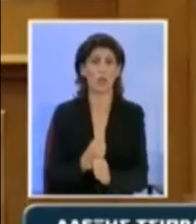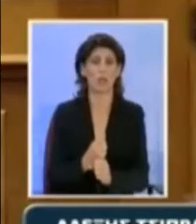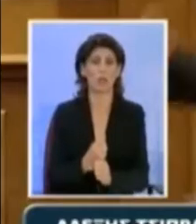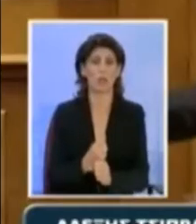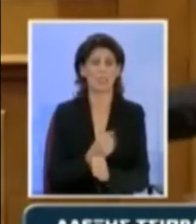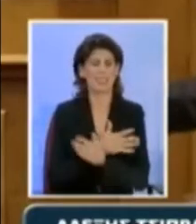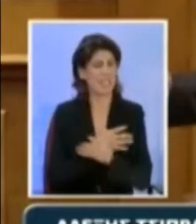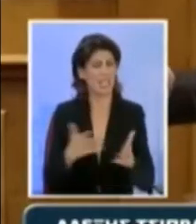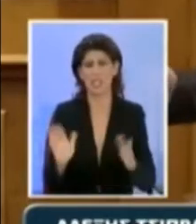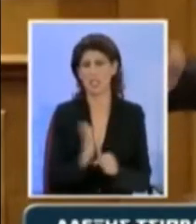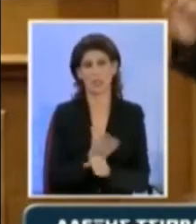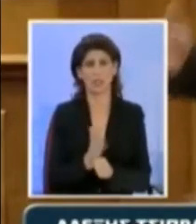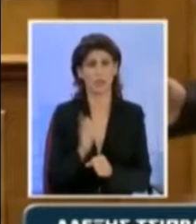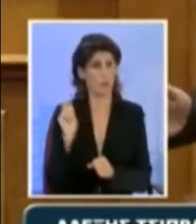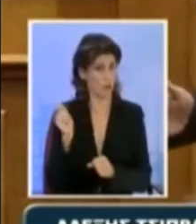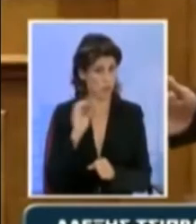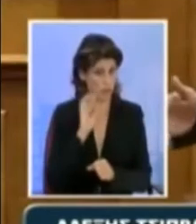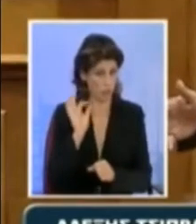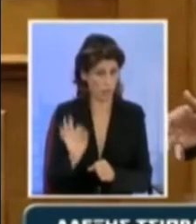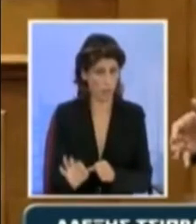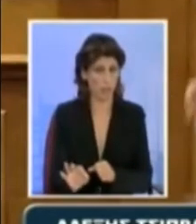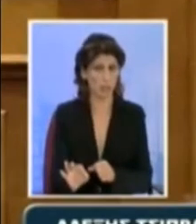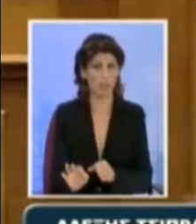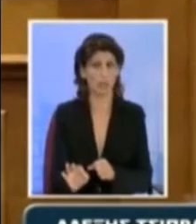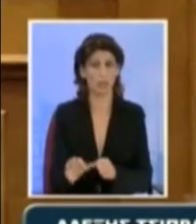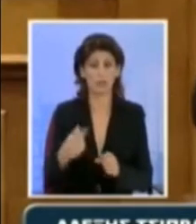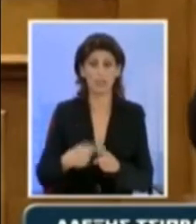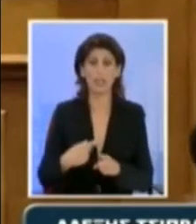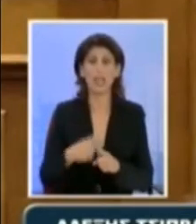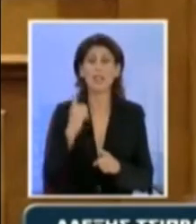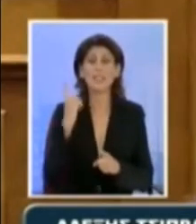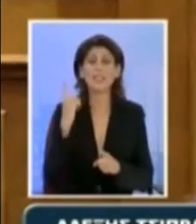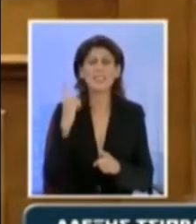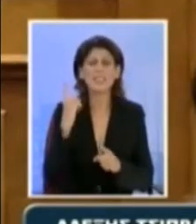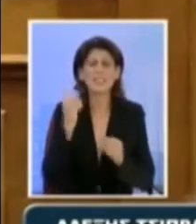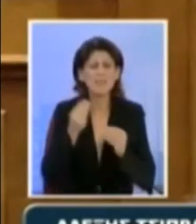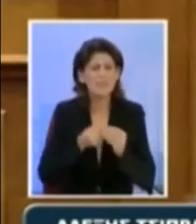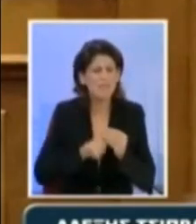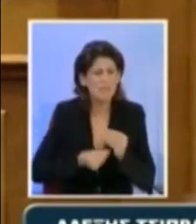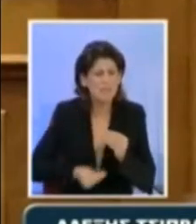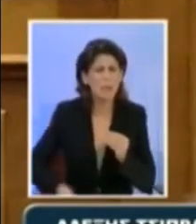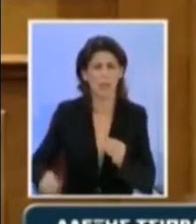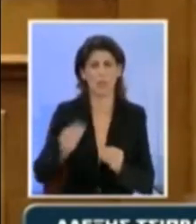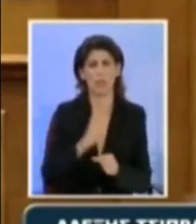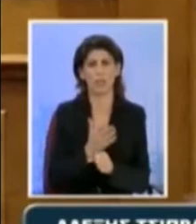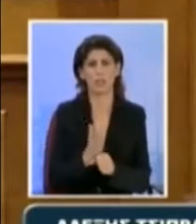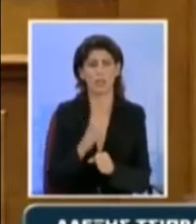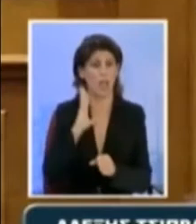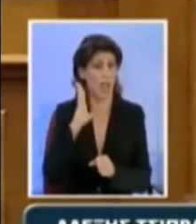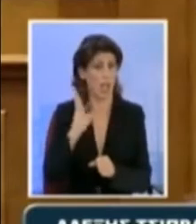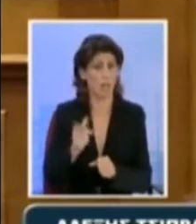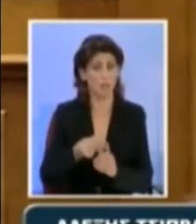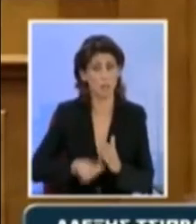të pavarur votuan në favor të mocionit, ndërkohë e majta demokratike dhe 3 deputet të varur abstenuan. Pas votimit në